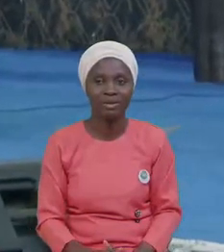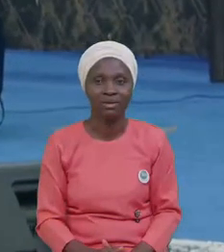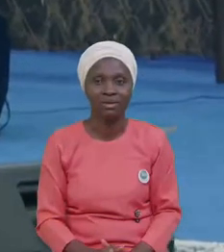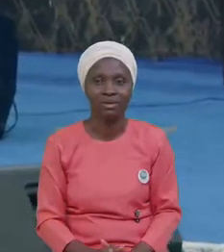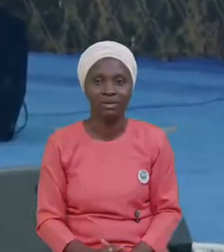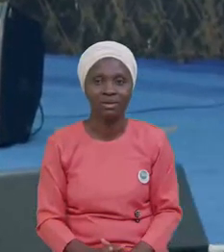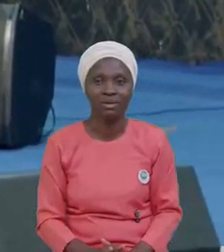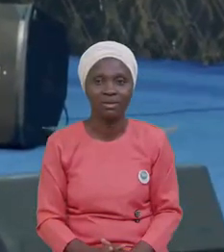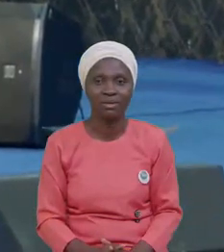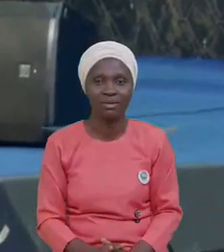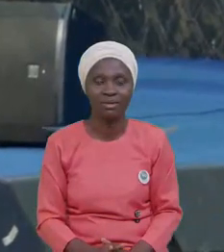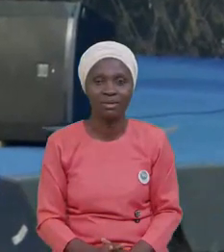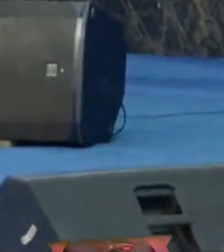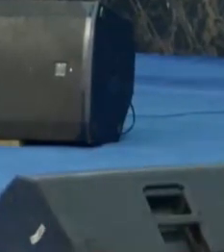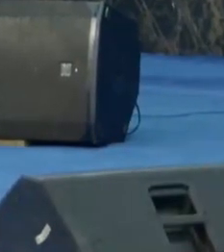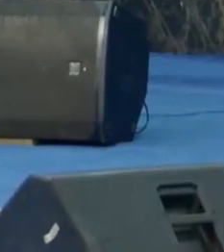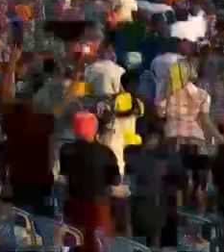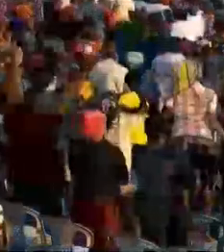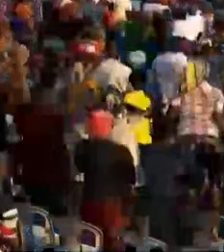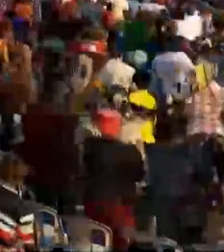Soyez le bienvenu.